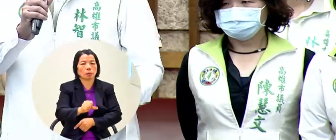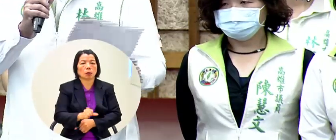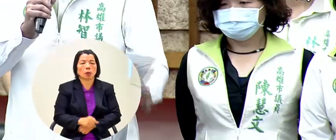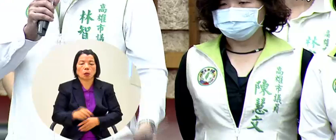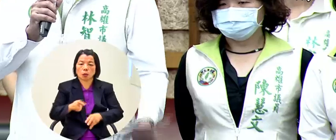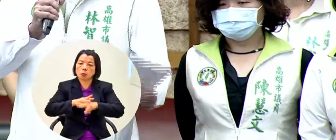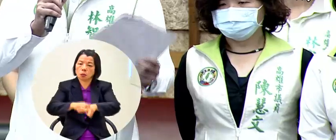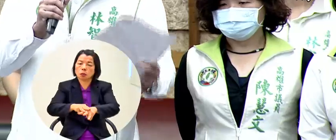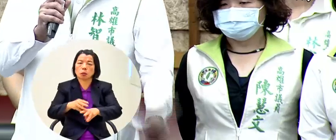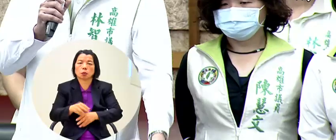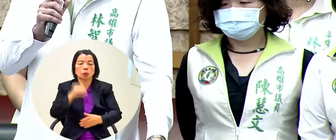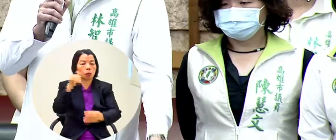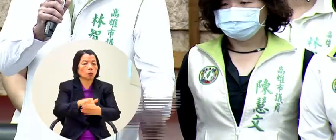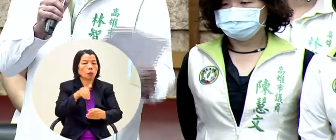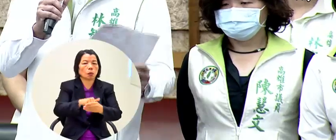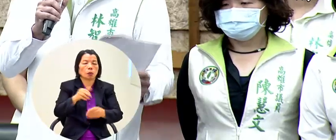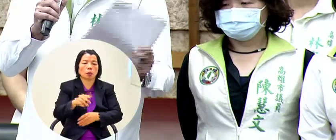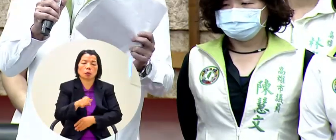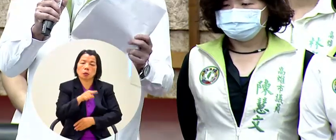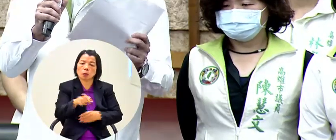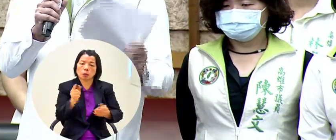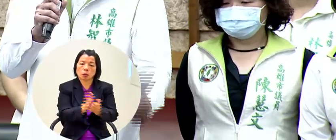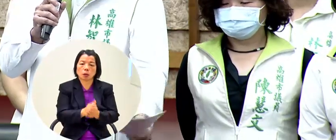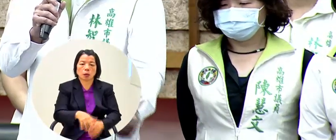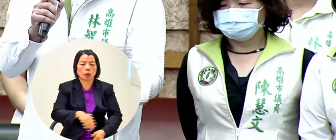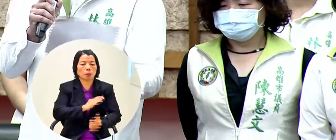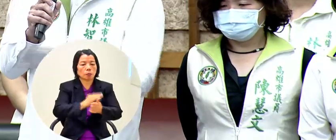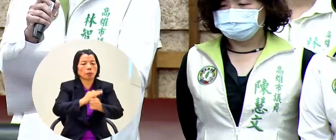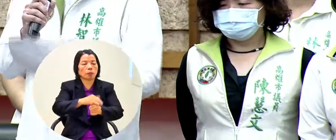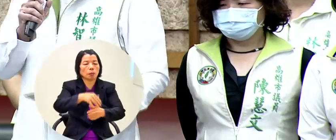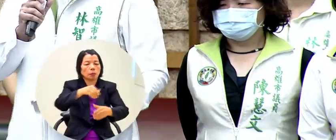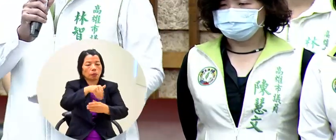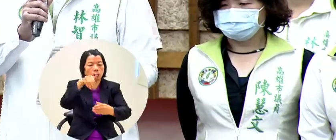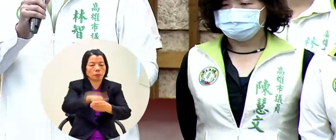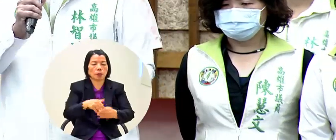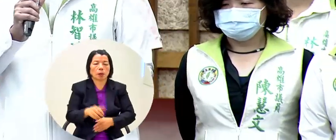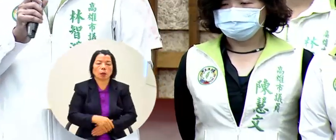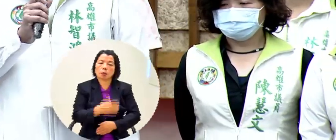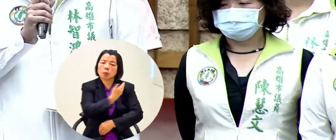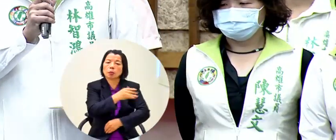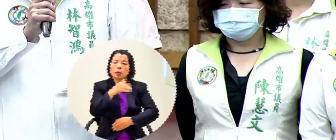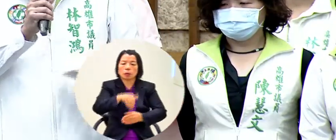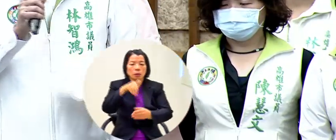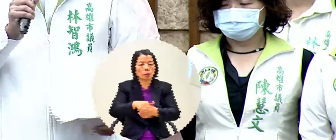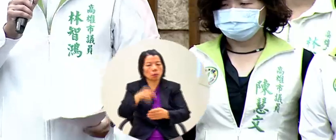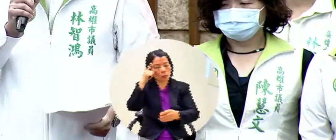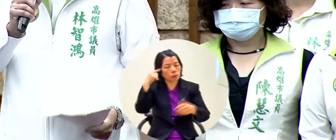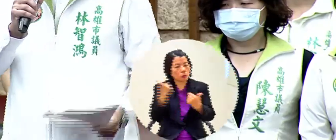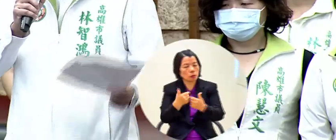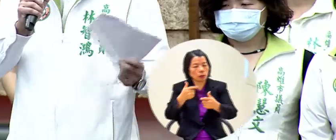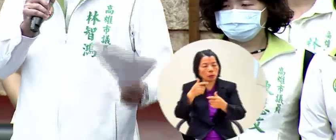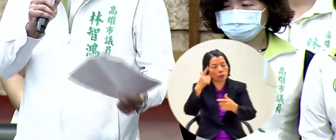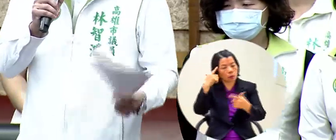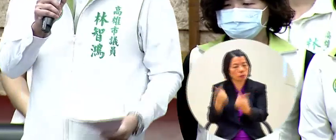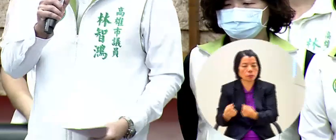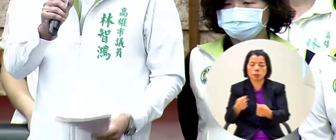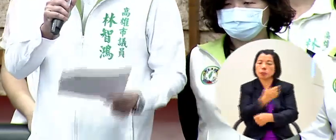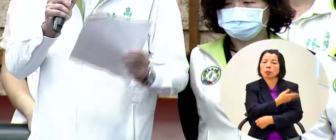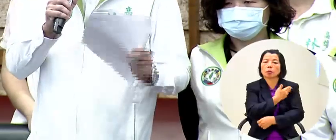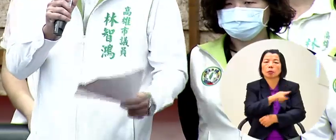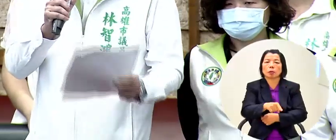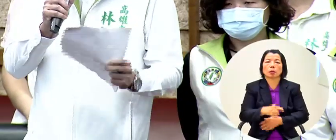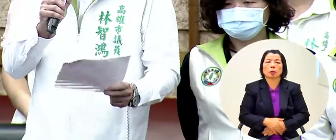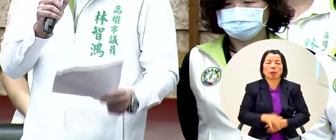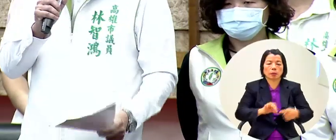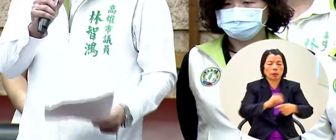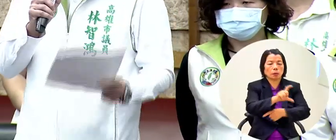去投下罢免票，先不论他投下同意或不同意的票。有65%，多少人呢？换算公民数